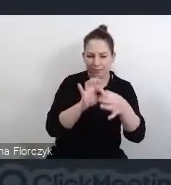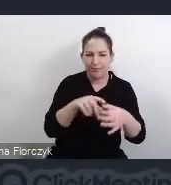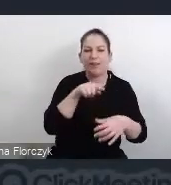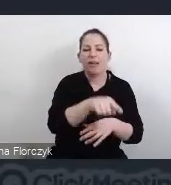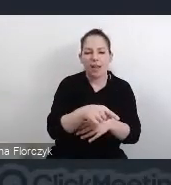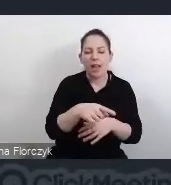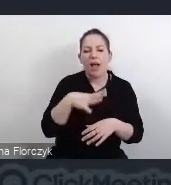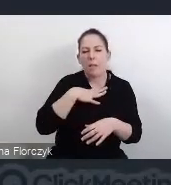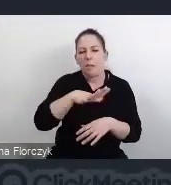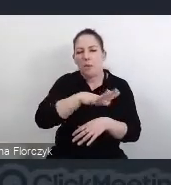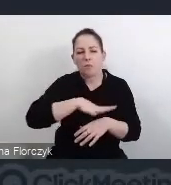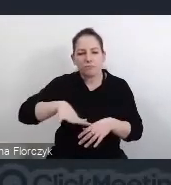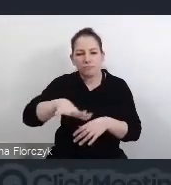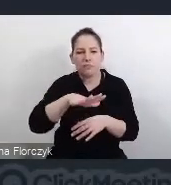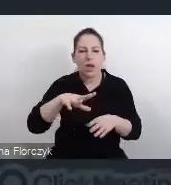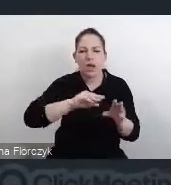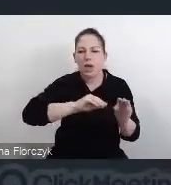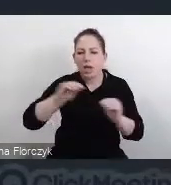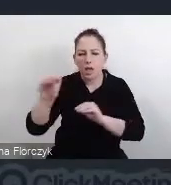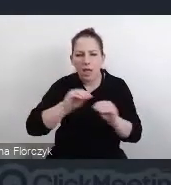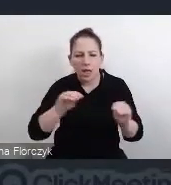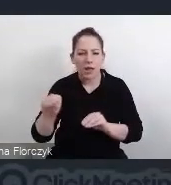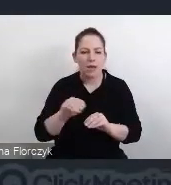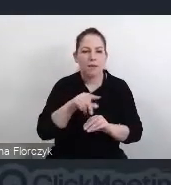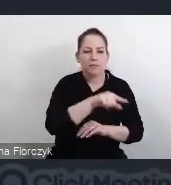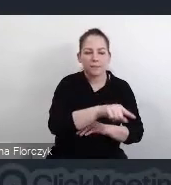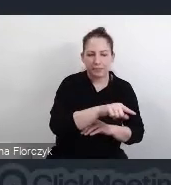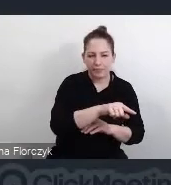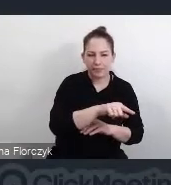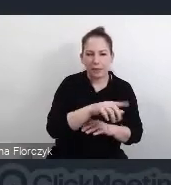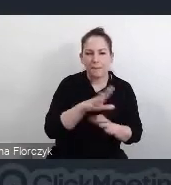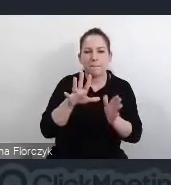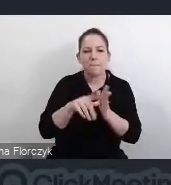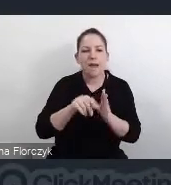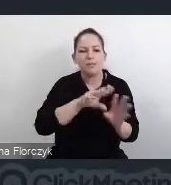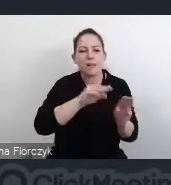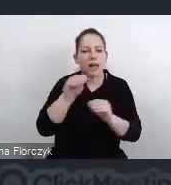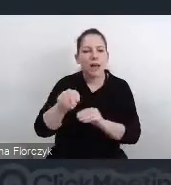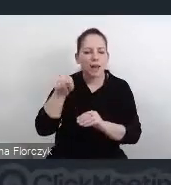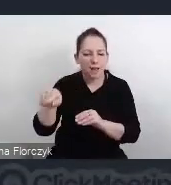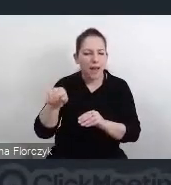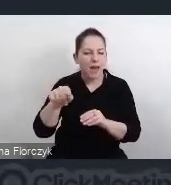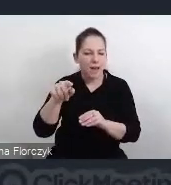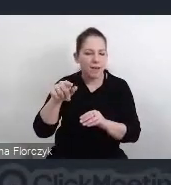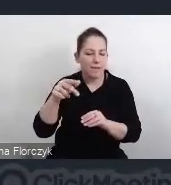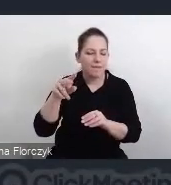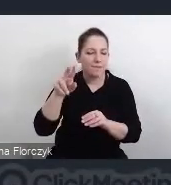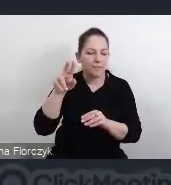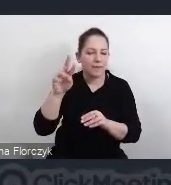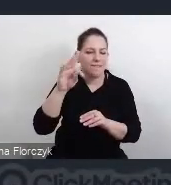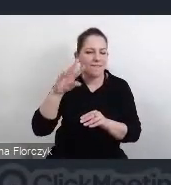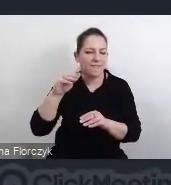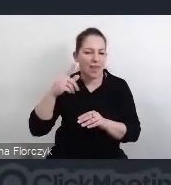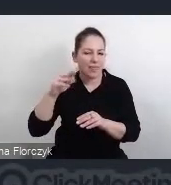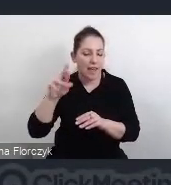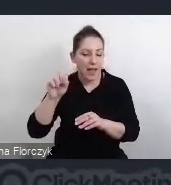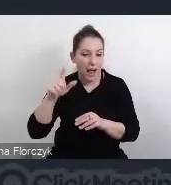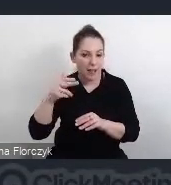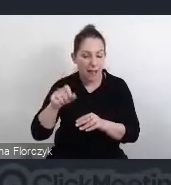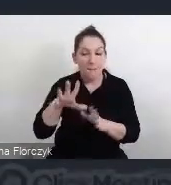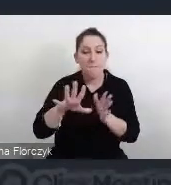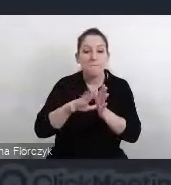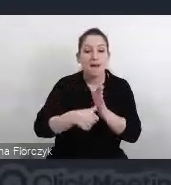obserwowany odpływ ludności z DDR-u do miast w Republice Federalnej. Z jednym wyjątkiem. Te miasta,